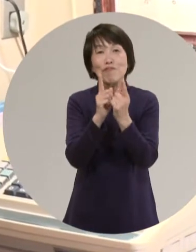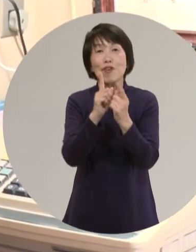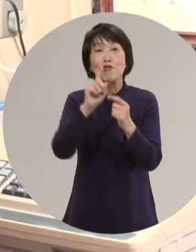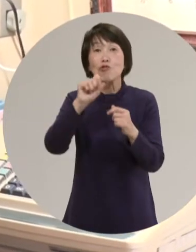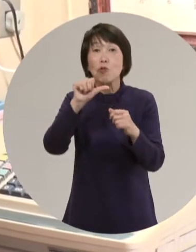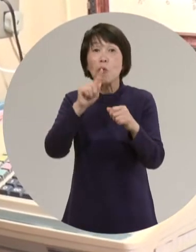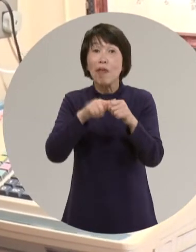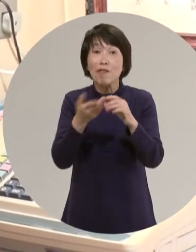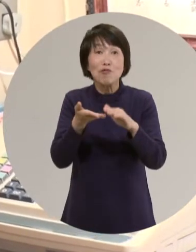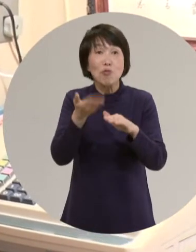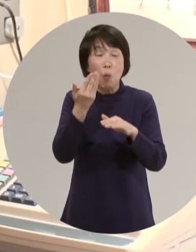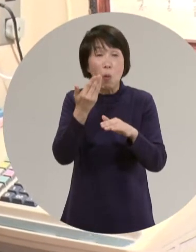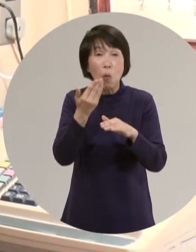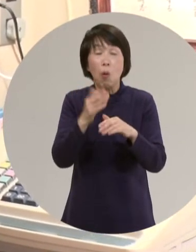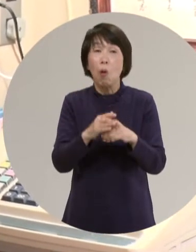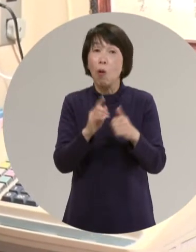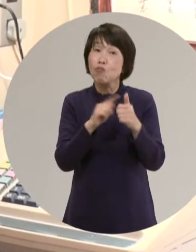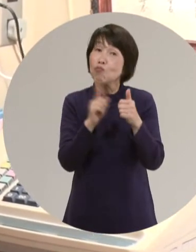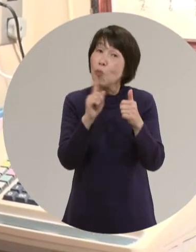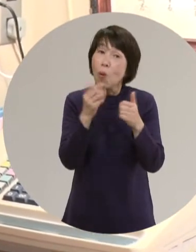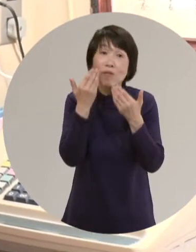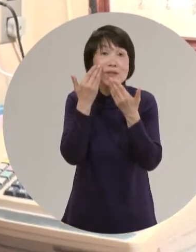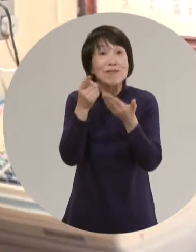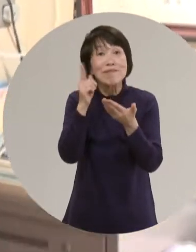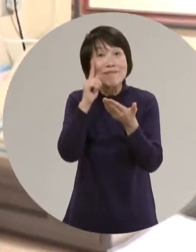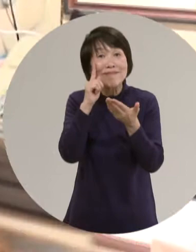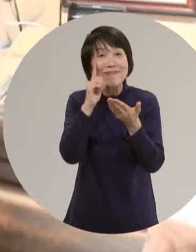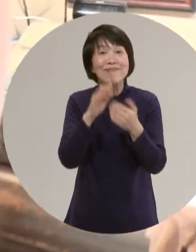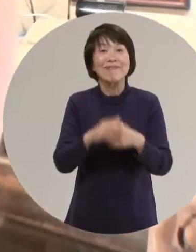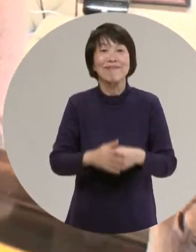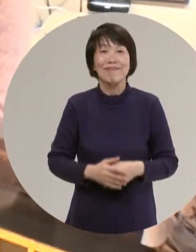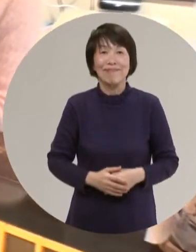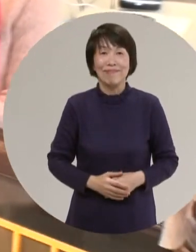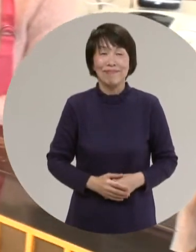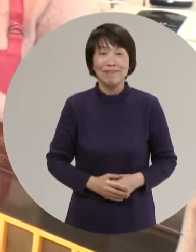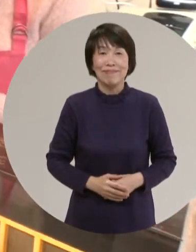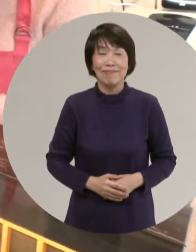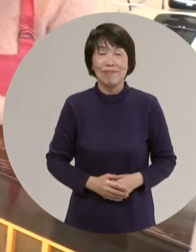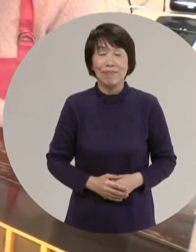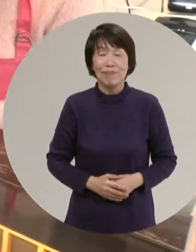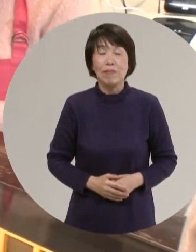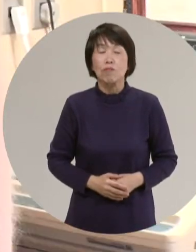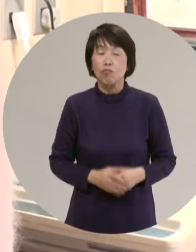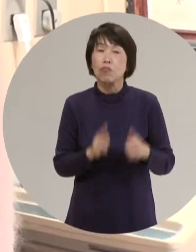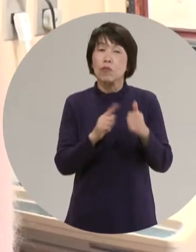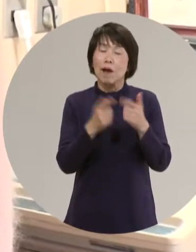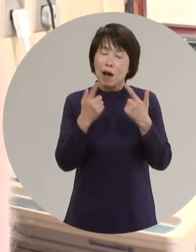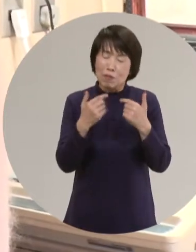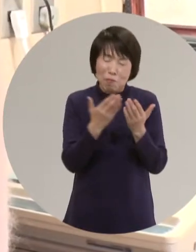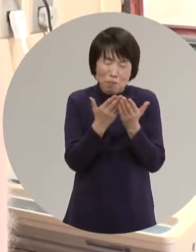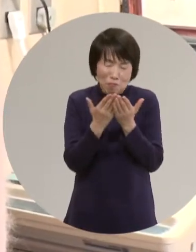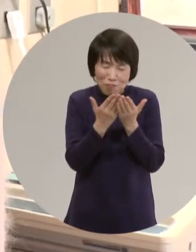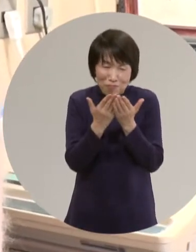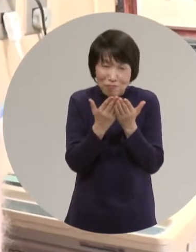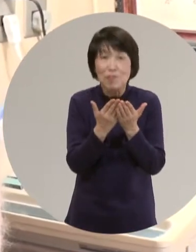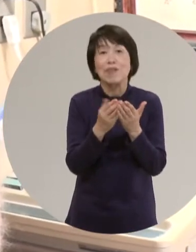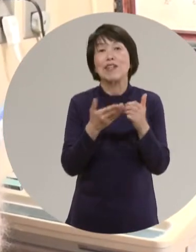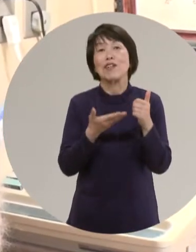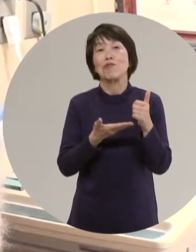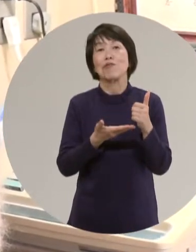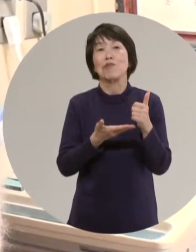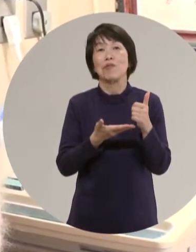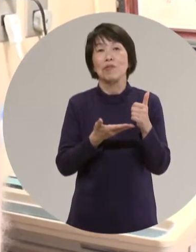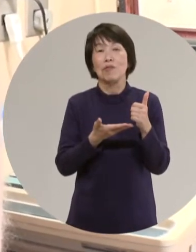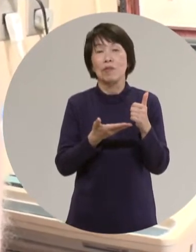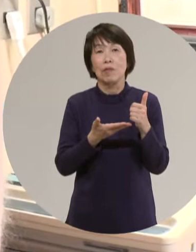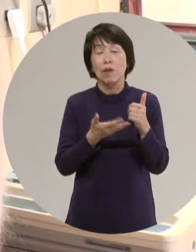いだという店長さんに鍋谷さんの印象を聞いてみると、 いつも勉強されてる方です、